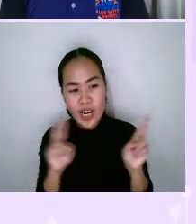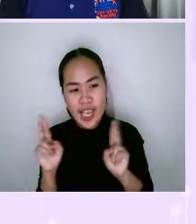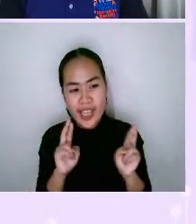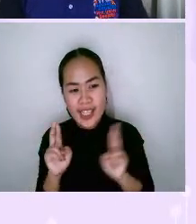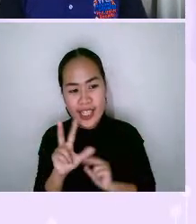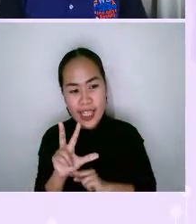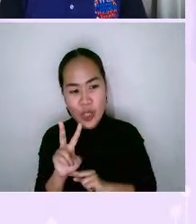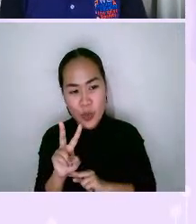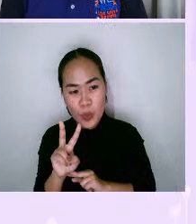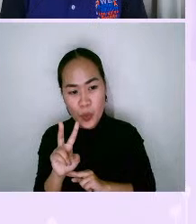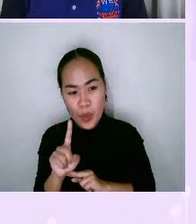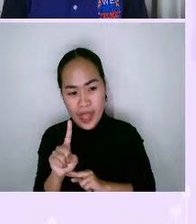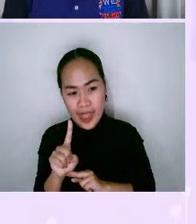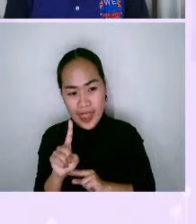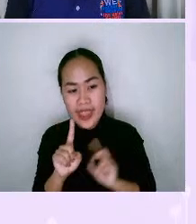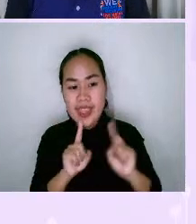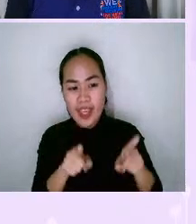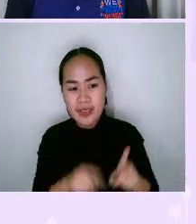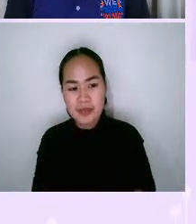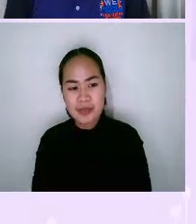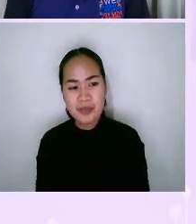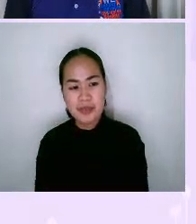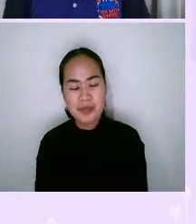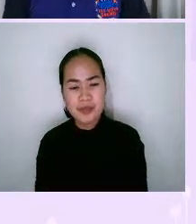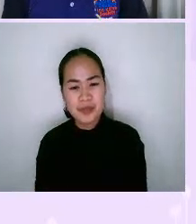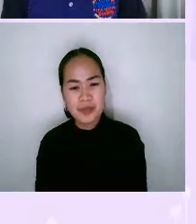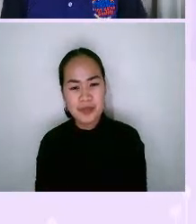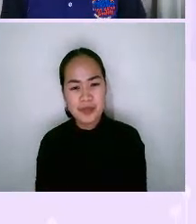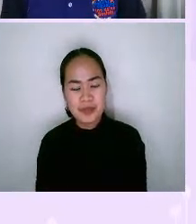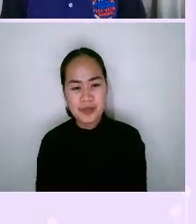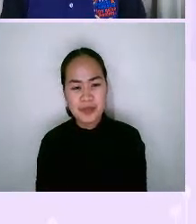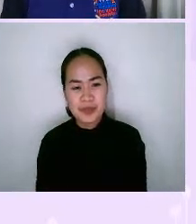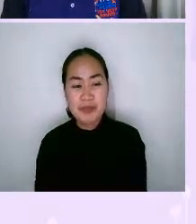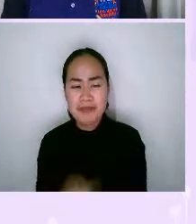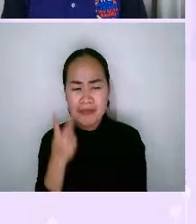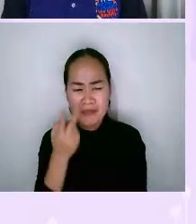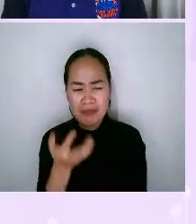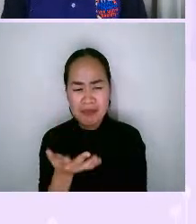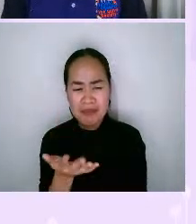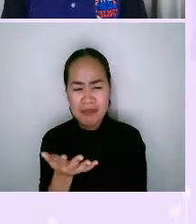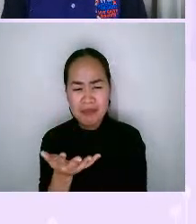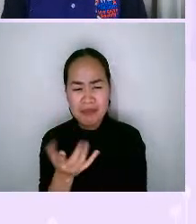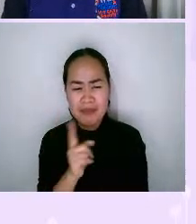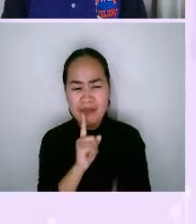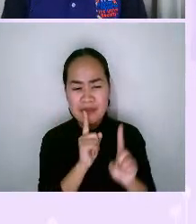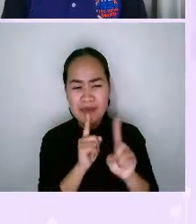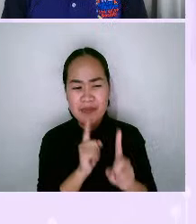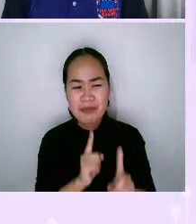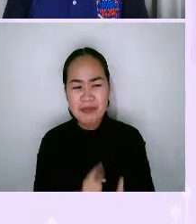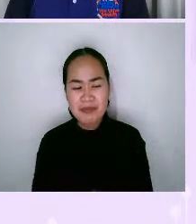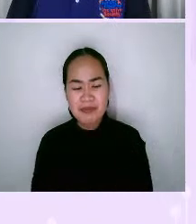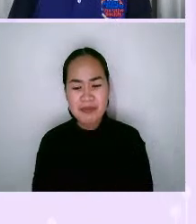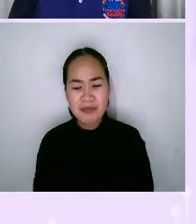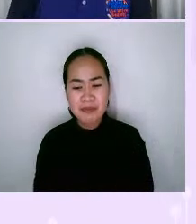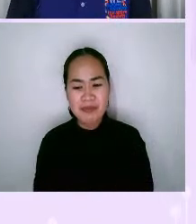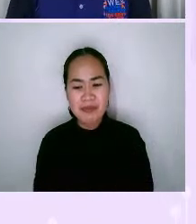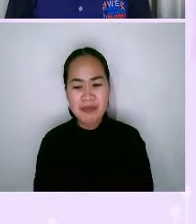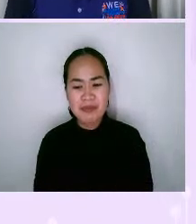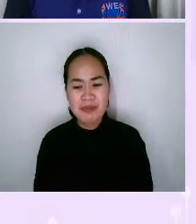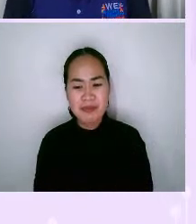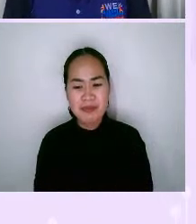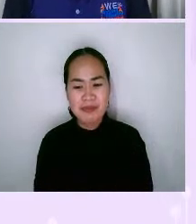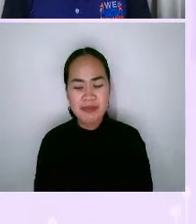3, 2, 1, go! Ayan, patingin nga po ng mga answers. So, ayan, panakita ko na po